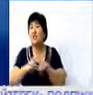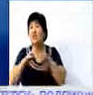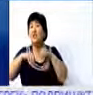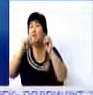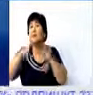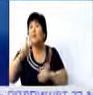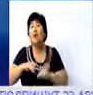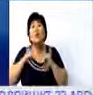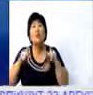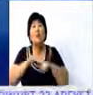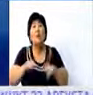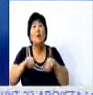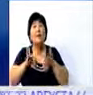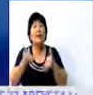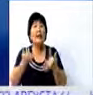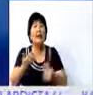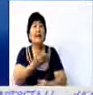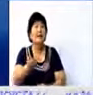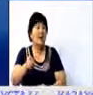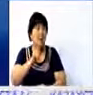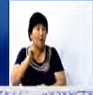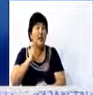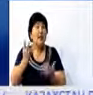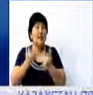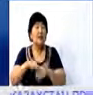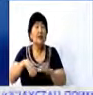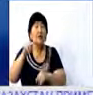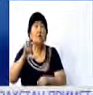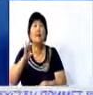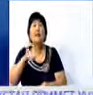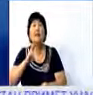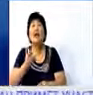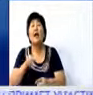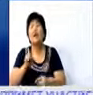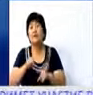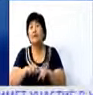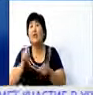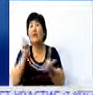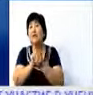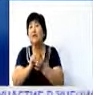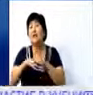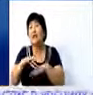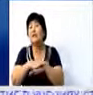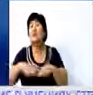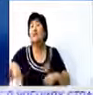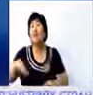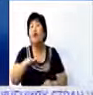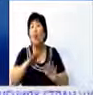специальностей, широко пропагандировать их среди молодежи, считают депутаты Сената, которые в эти дни проводят встречи с населением в